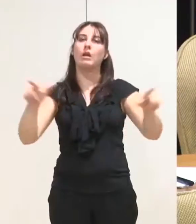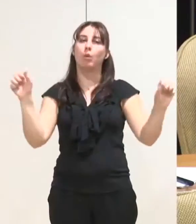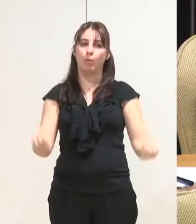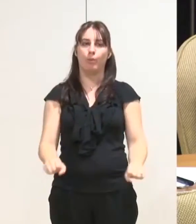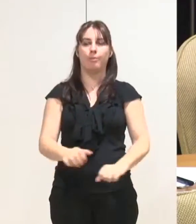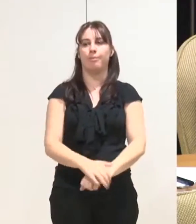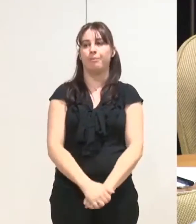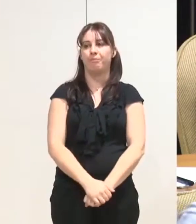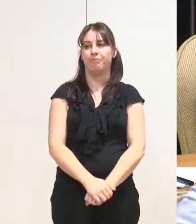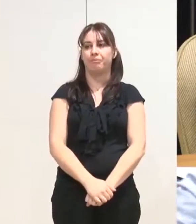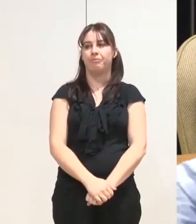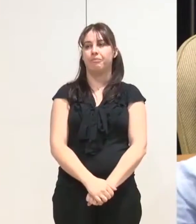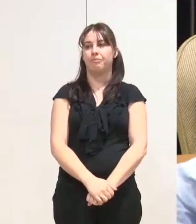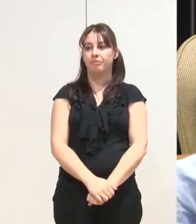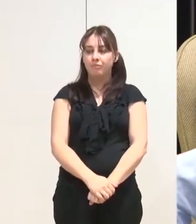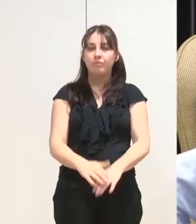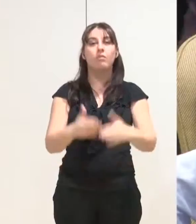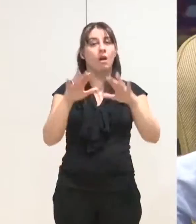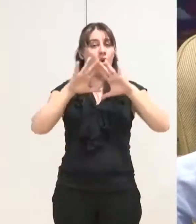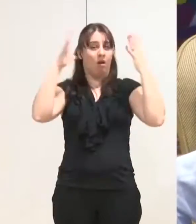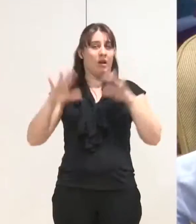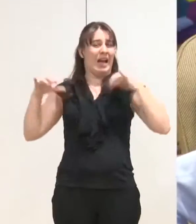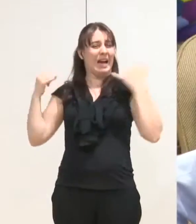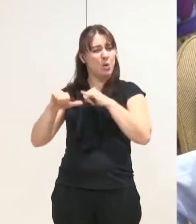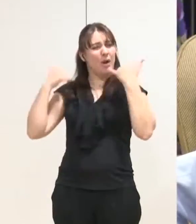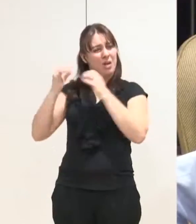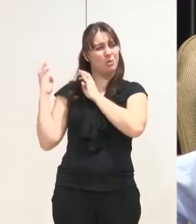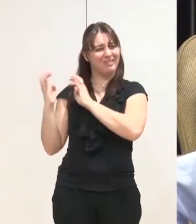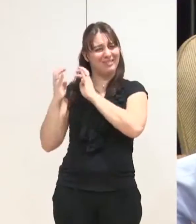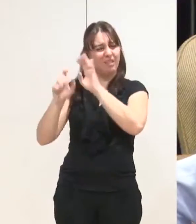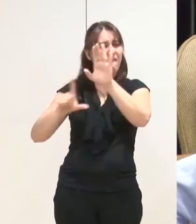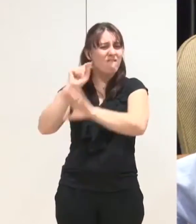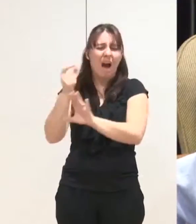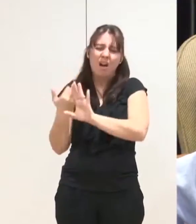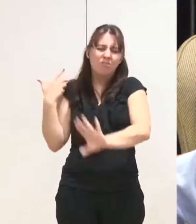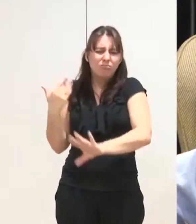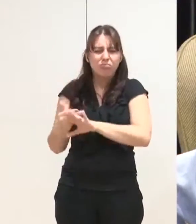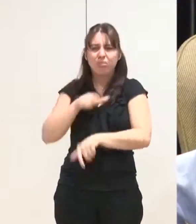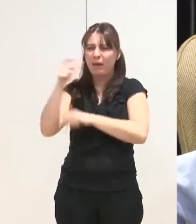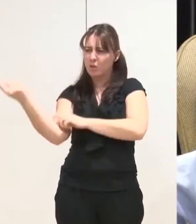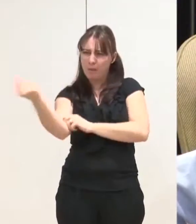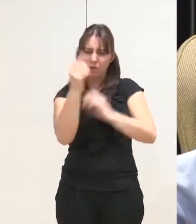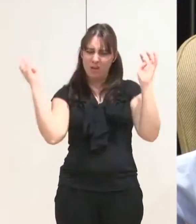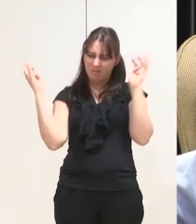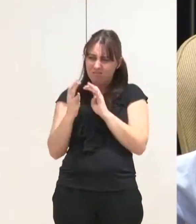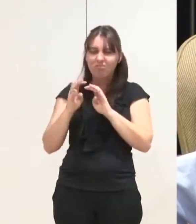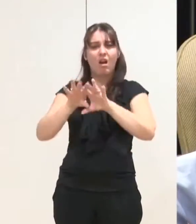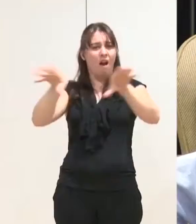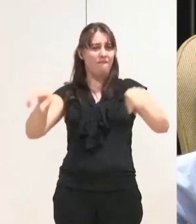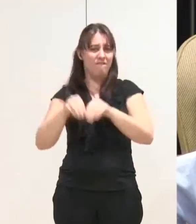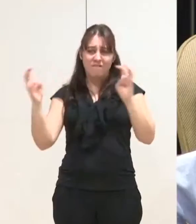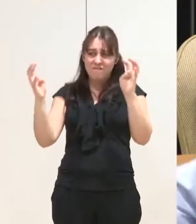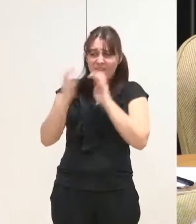Donc cette réponse est le fruit d'une vingtaine de réunions de concertation avec les différents acteurs de ce projet, les familles,